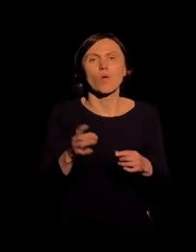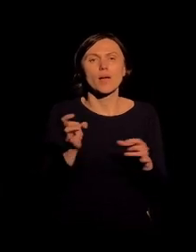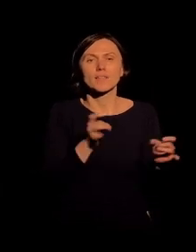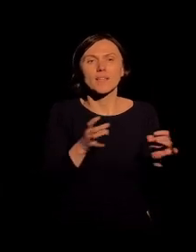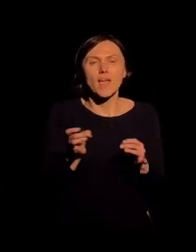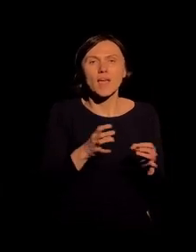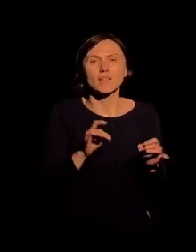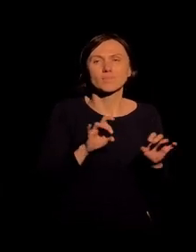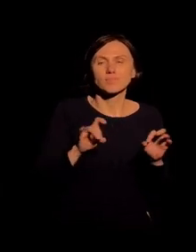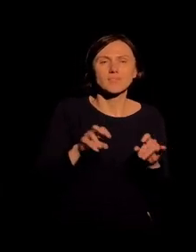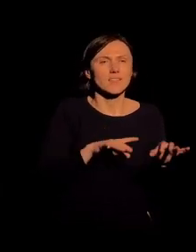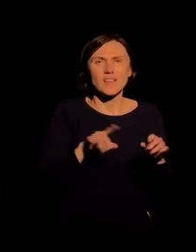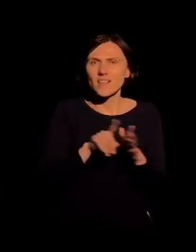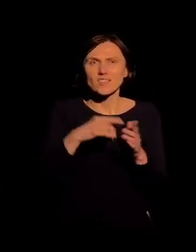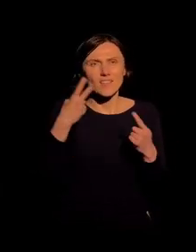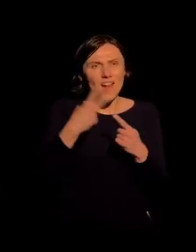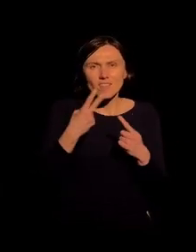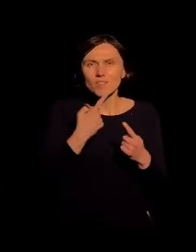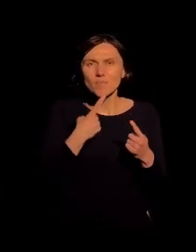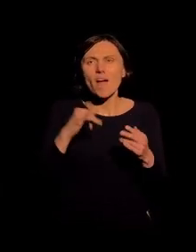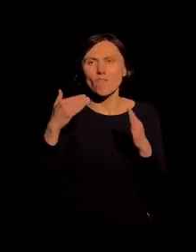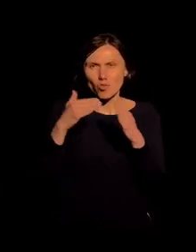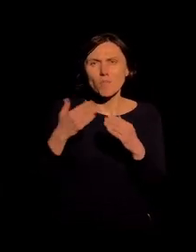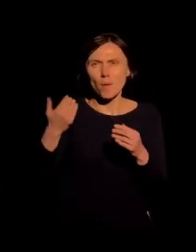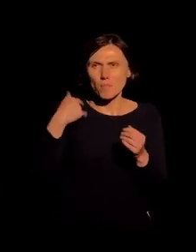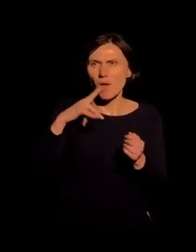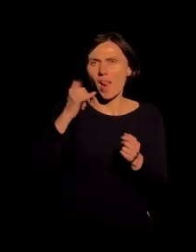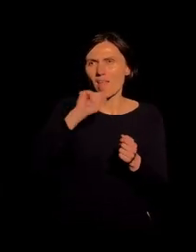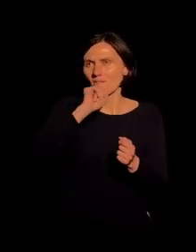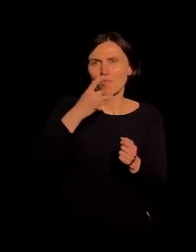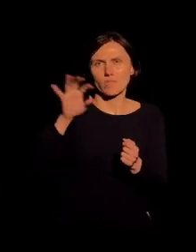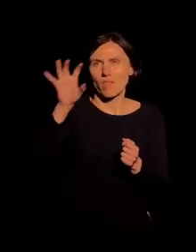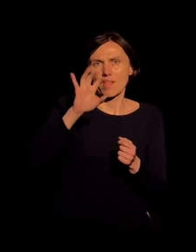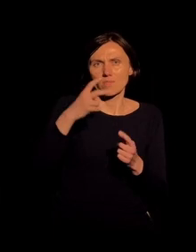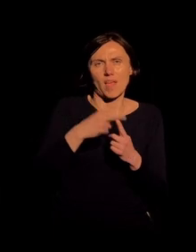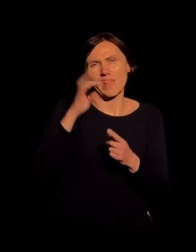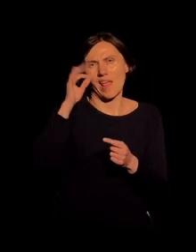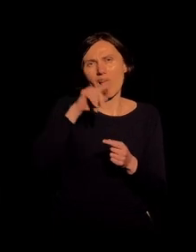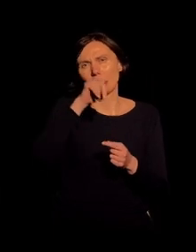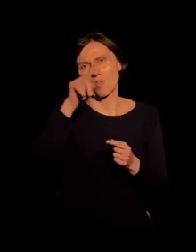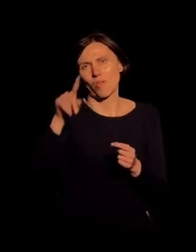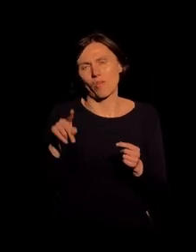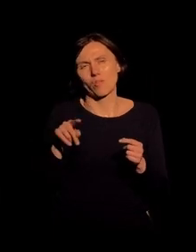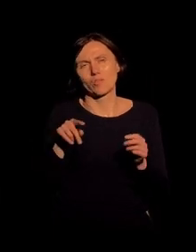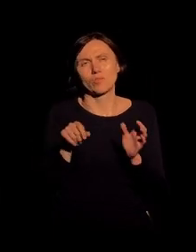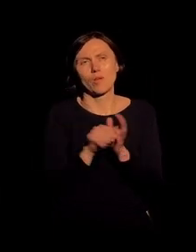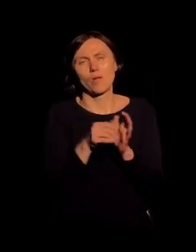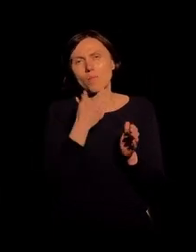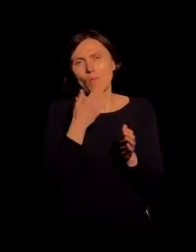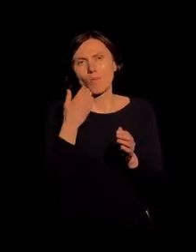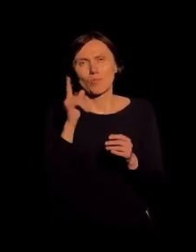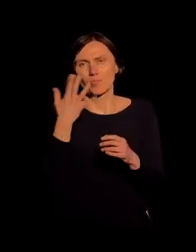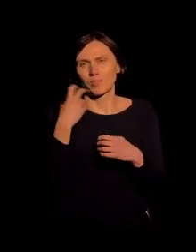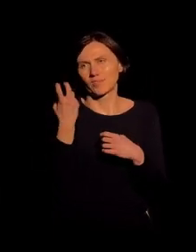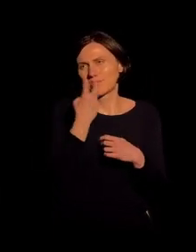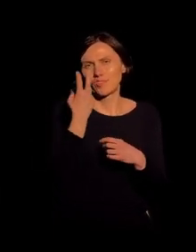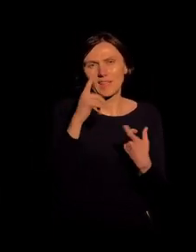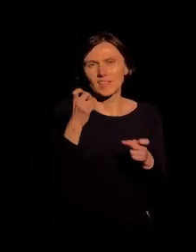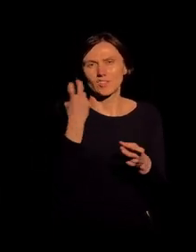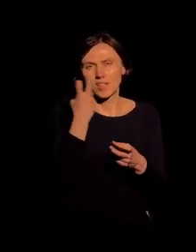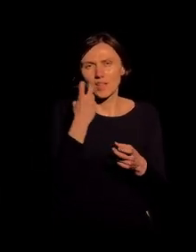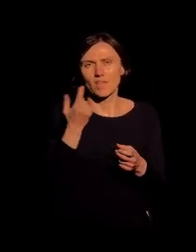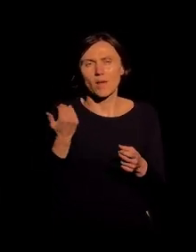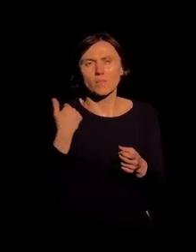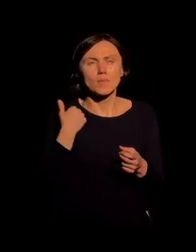gier, nawet telewizor. No był w domu, ale się go w zasadzie nie oglądało. Do południa no to była tylko jakaś taka kasza, ja na to nazywałem.